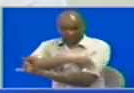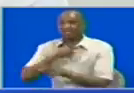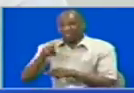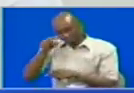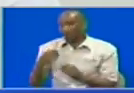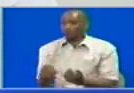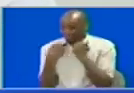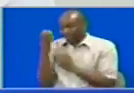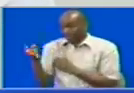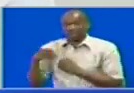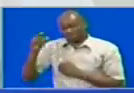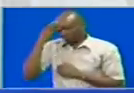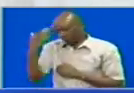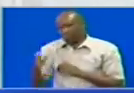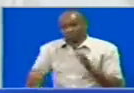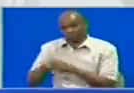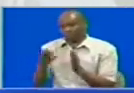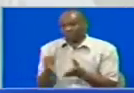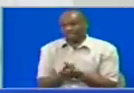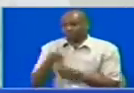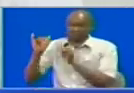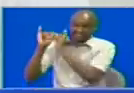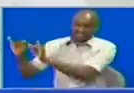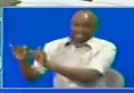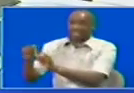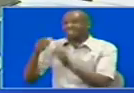kipa alikuwa ni yule ajui mpira. Yule ajui mpira ndio kwa kwenye goli.